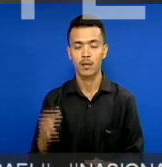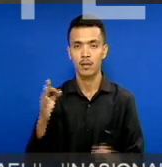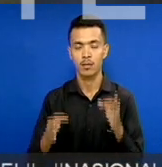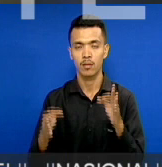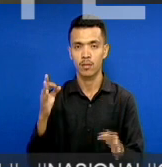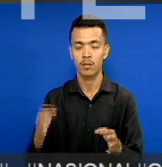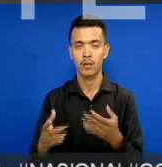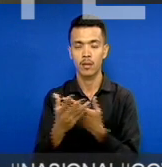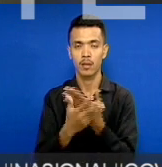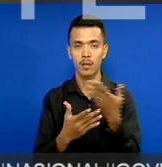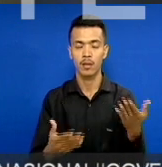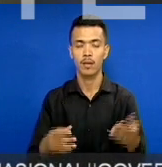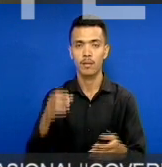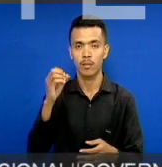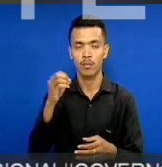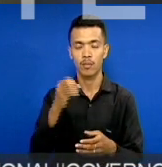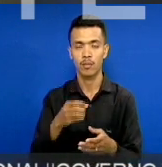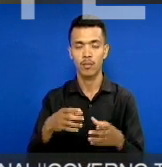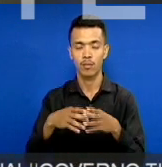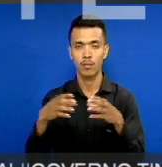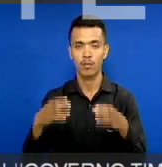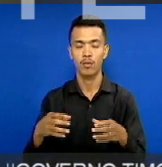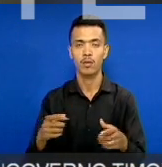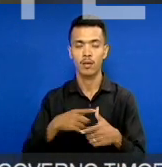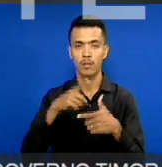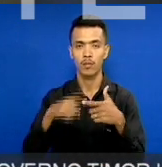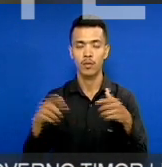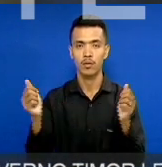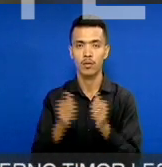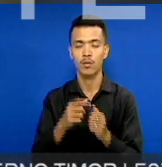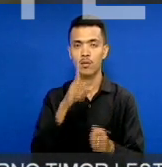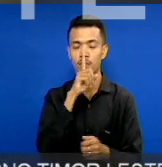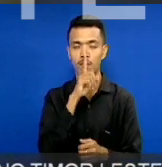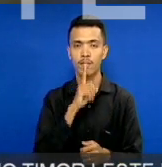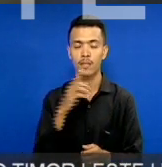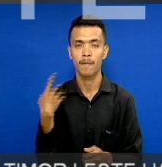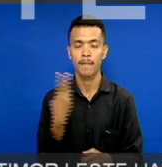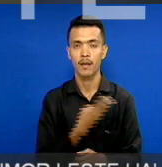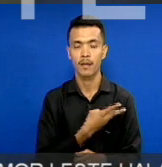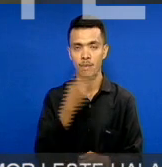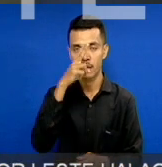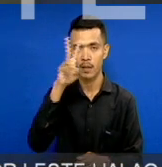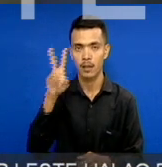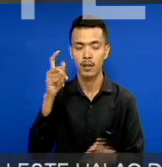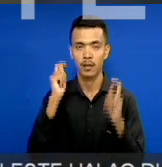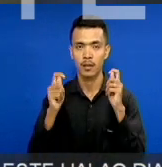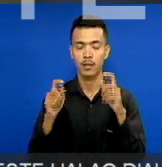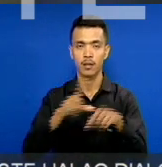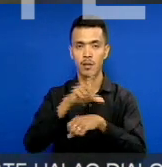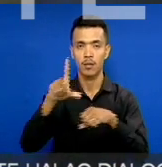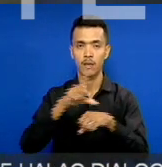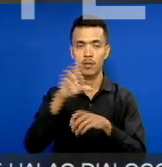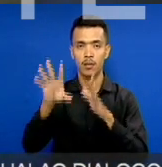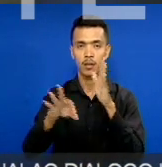foing rang sai kafa kafa depois mak foing rang sai kokor meang hotu tia ami detektane ba halo tes laboratorium